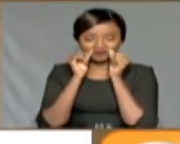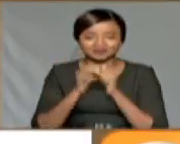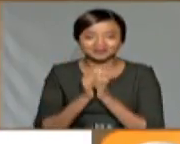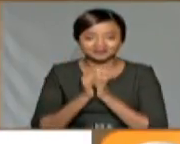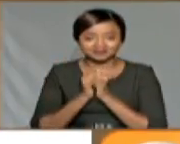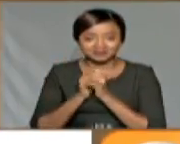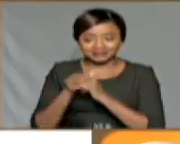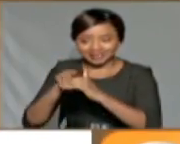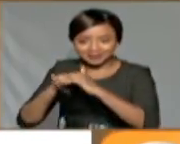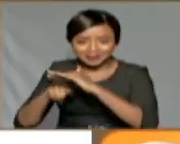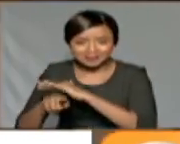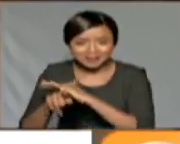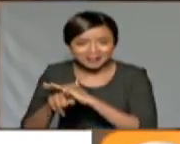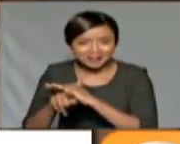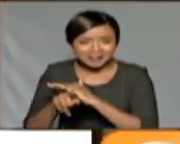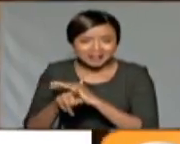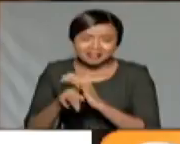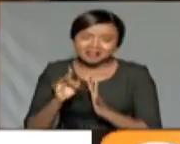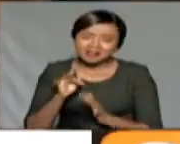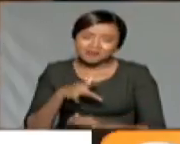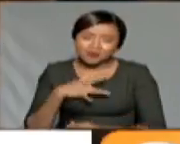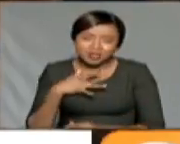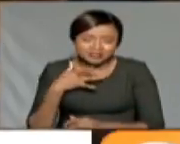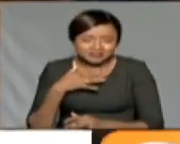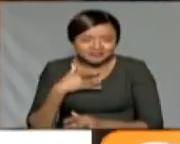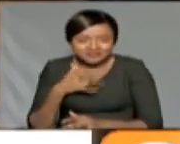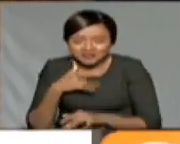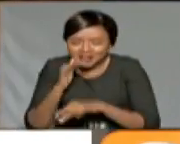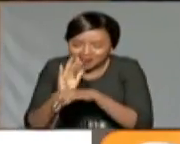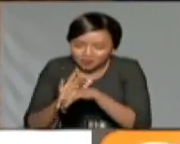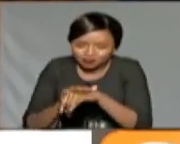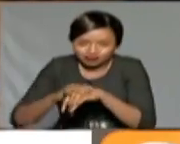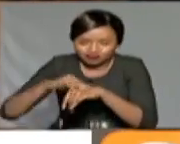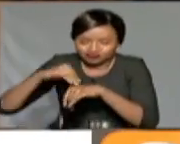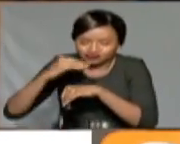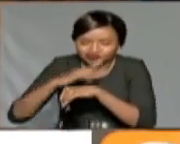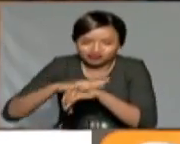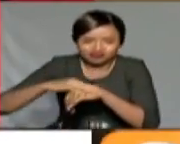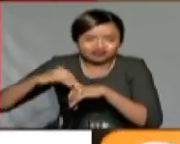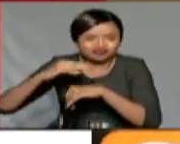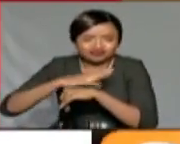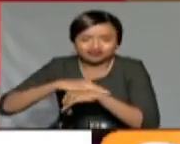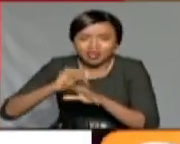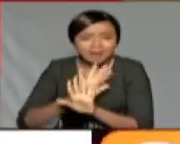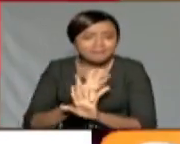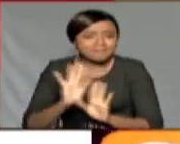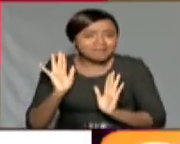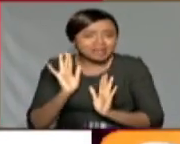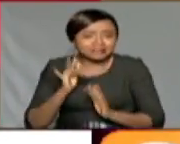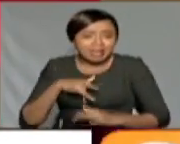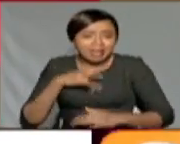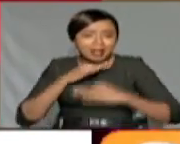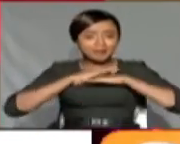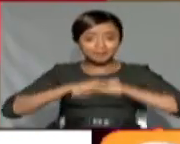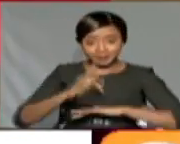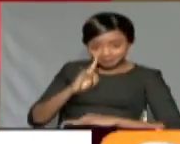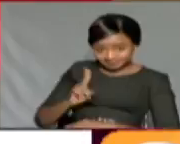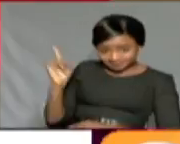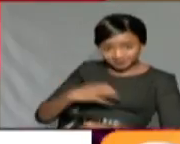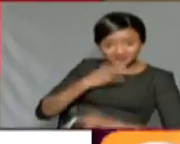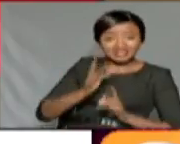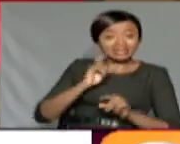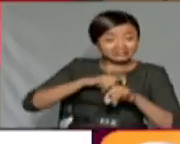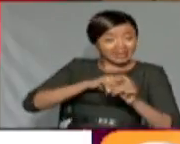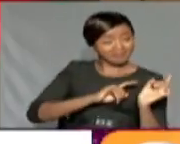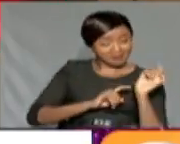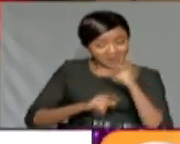Wakifika ndani hawana pupa, hamu yao ni kumgusa tu manyoya yake ili wajiburudishe. Kwa mgeni huyu, kila anapofika